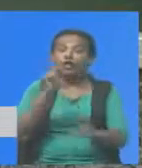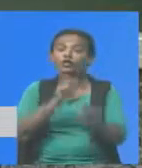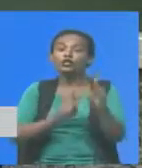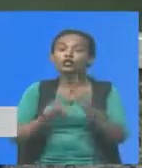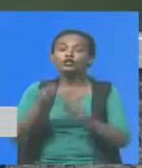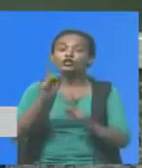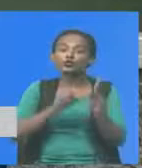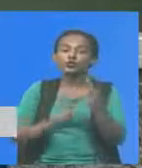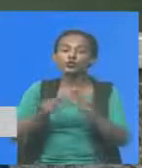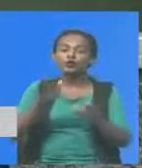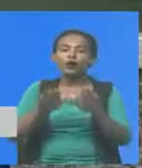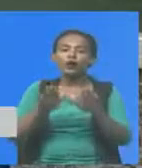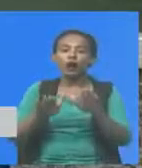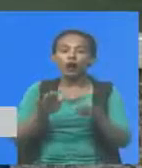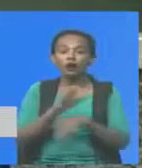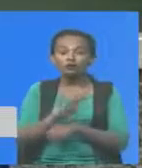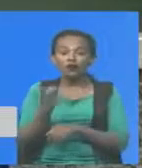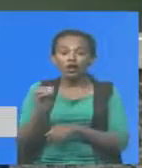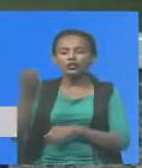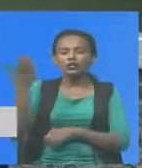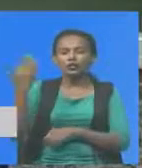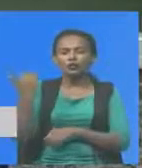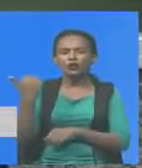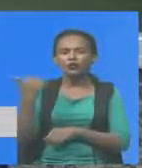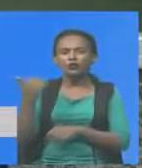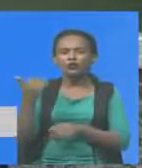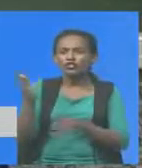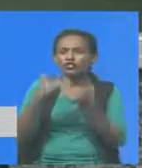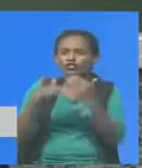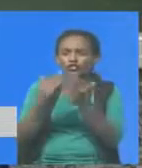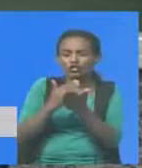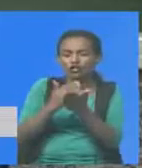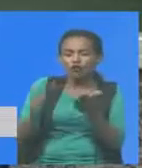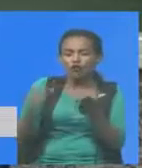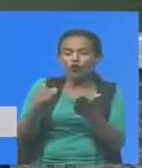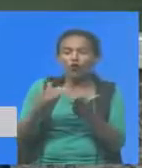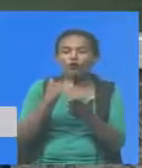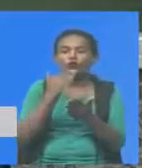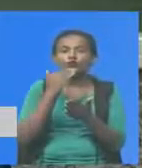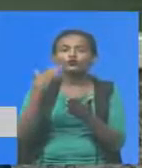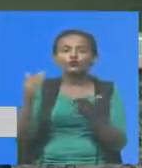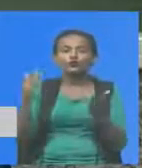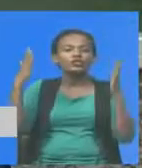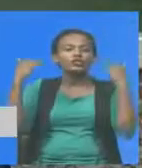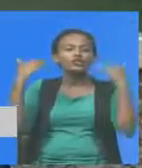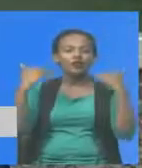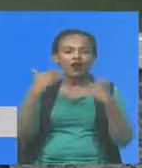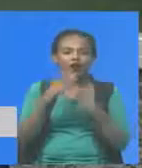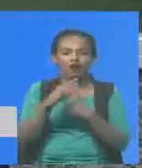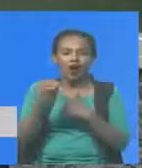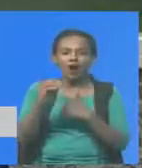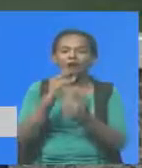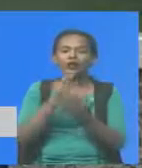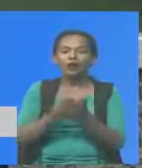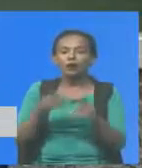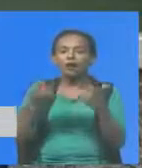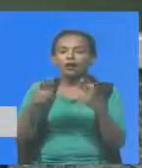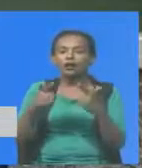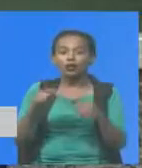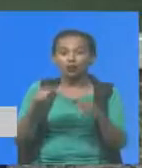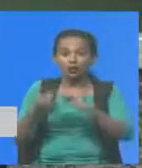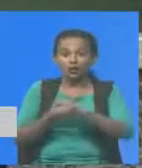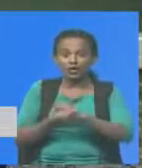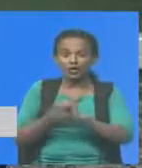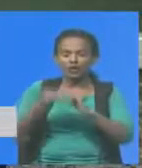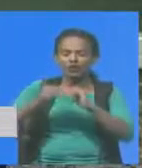የህዝቡን የማረጋጋትና የነበረውን ጭጋግ ገፎ ወደ ብሩህ ተስፋ እና መልካም አጋጣሚ ለመቀየር